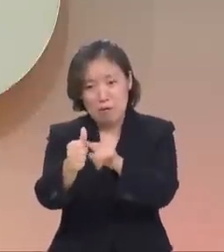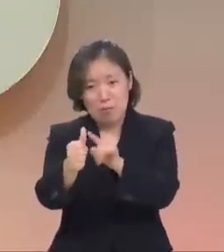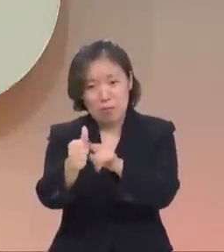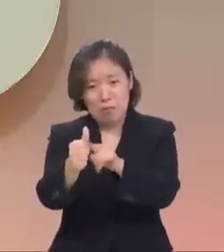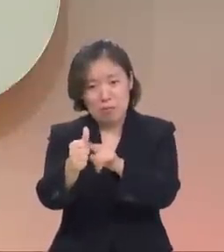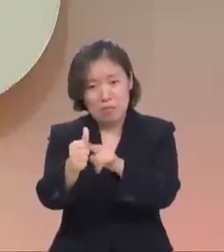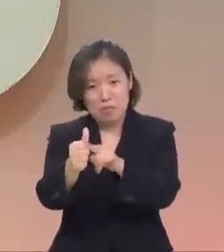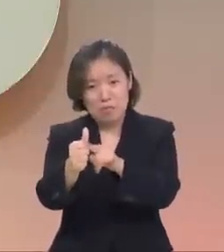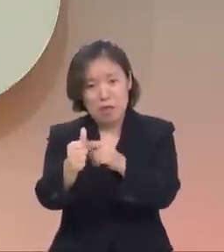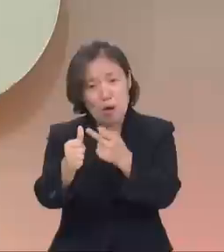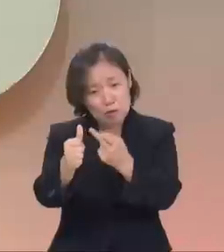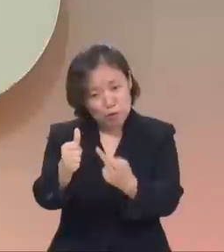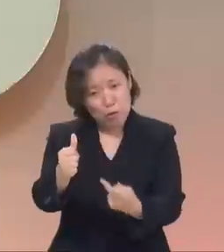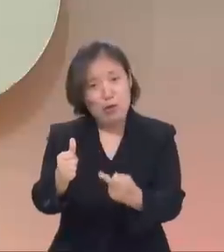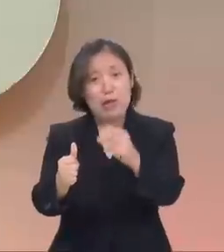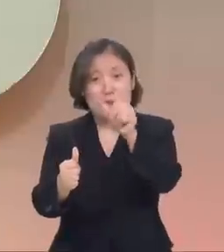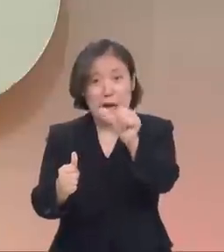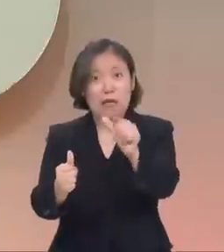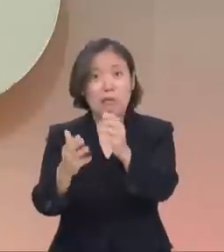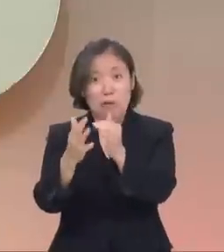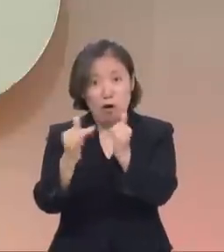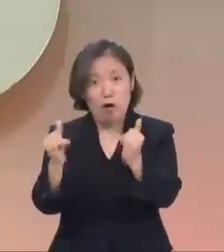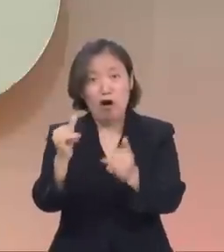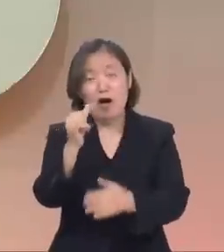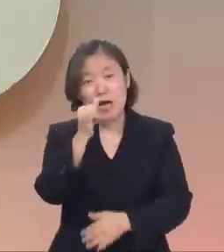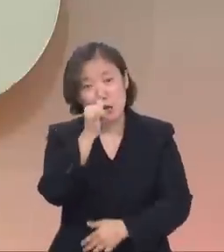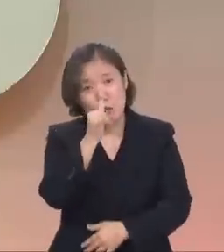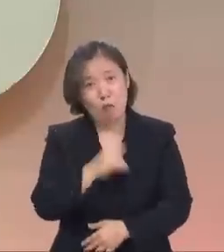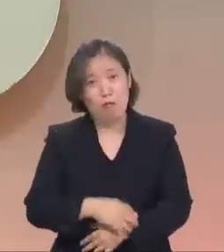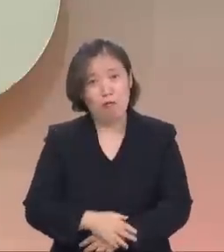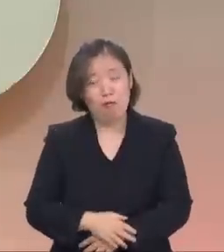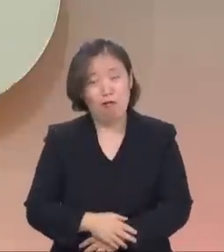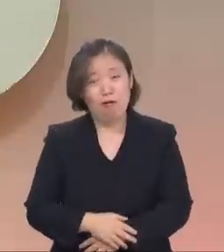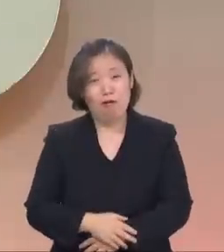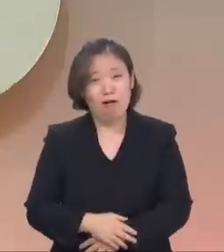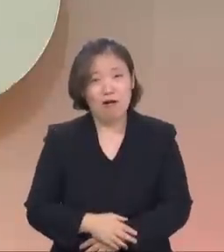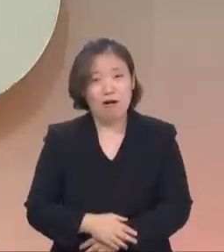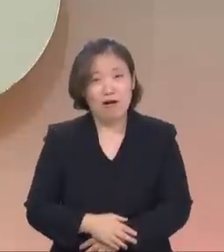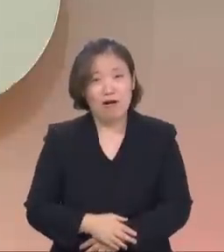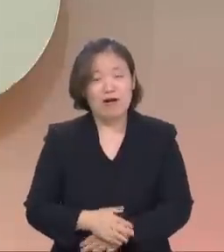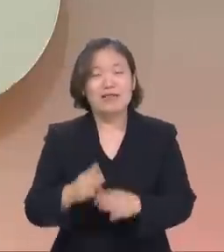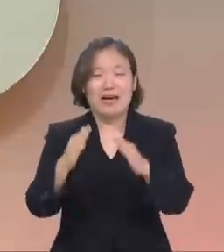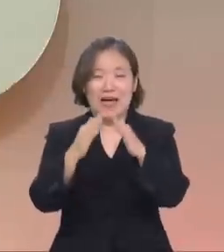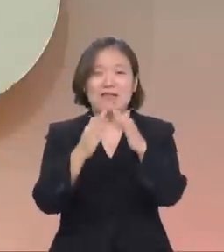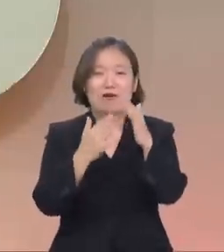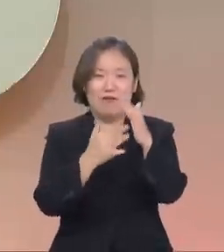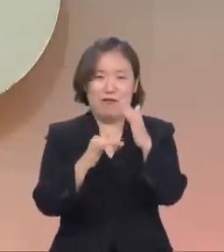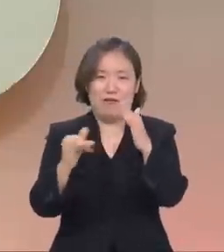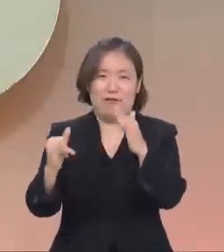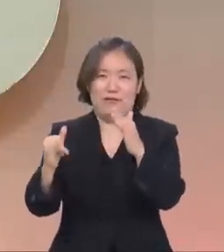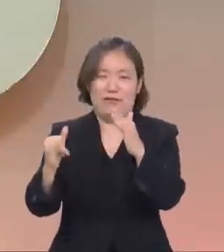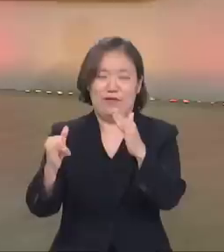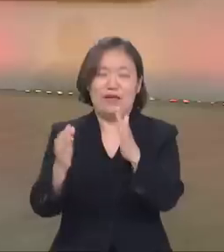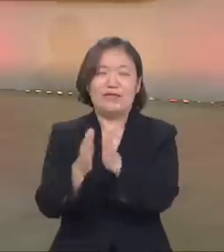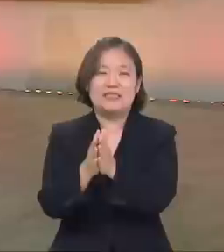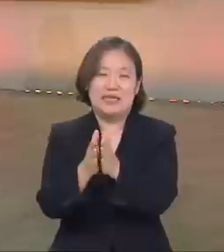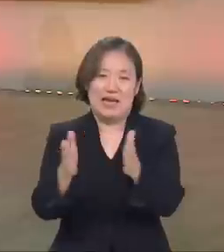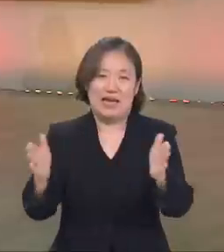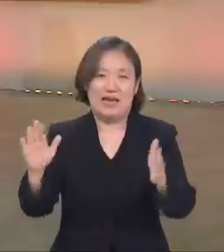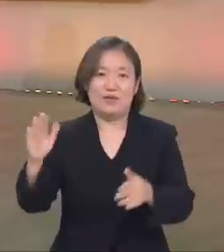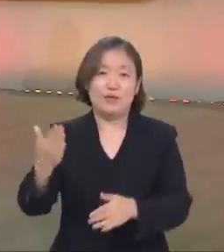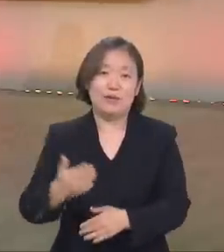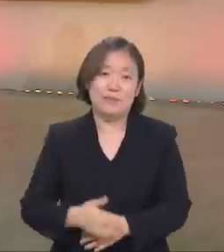그 집안에 이제 만며느리가 되어 가지고 그렇게 이제 가정 생활을 시작하게 됩니다 그래서